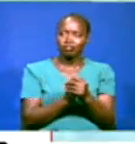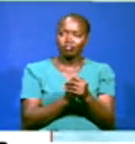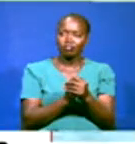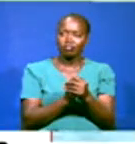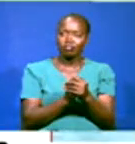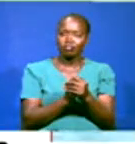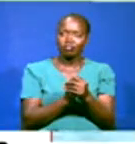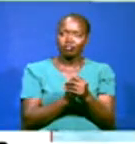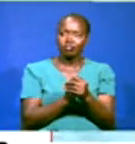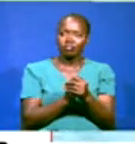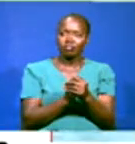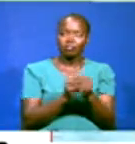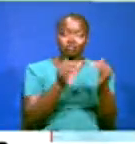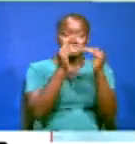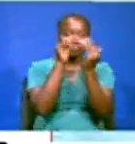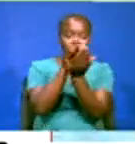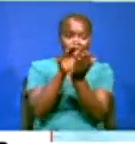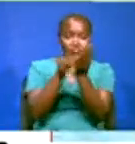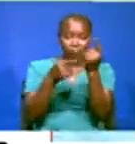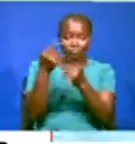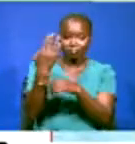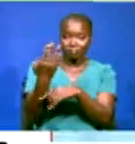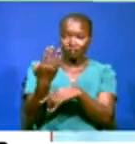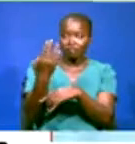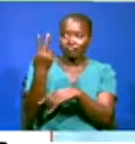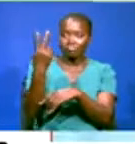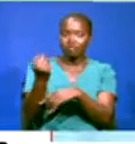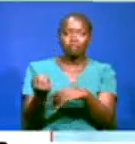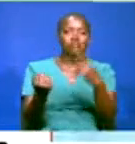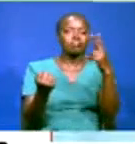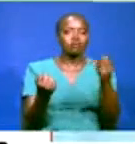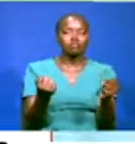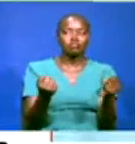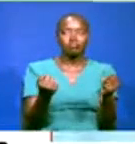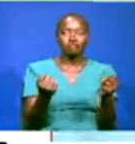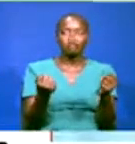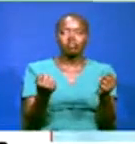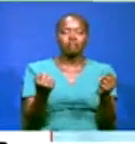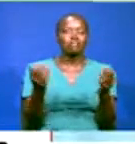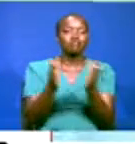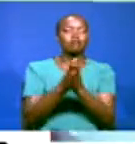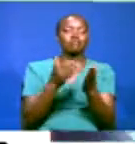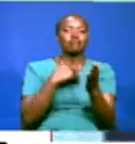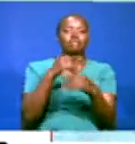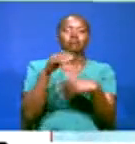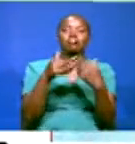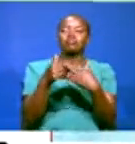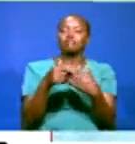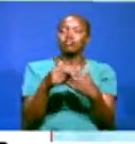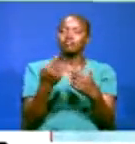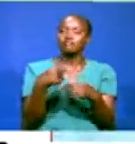Hata hivyo, Equity Bank ilishinda seti ya 4 alama 25-20 na kunyakua alama zote.